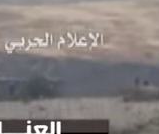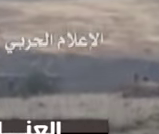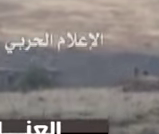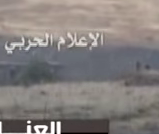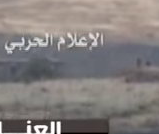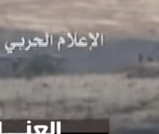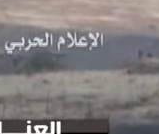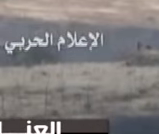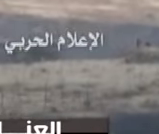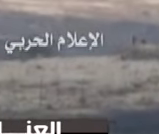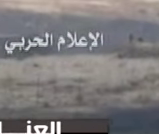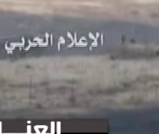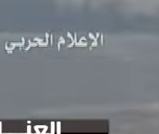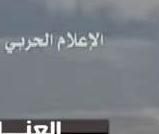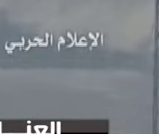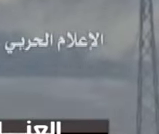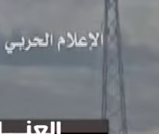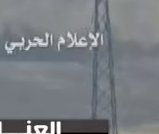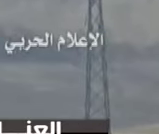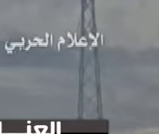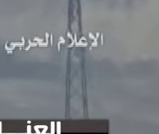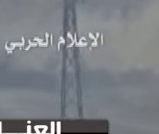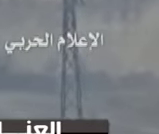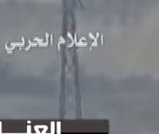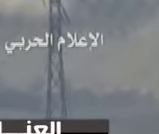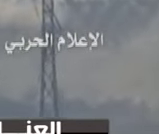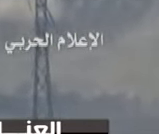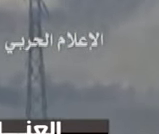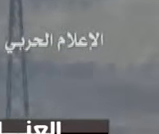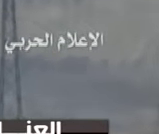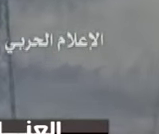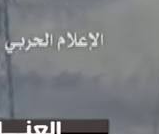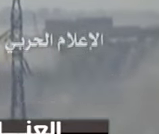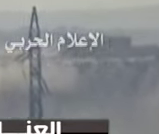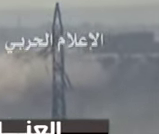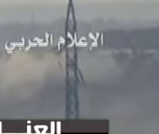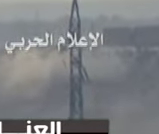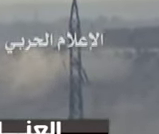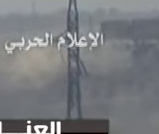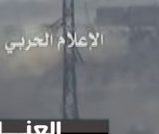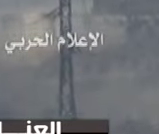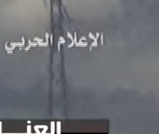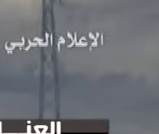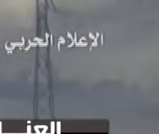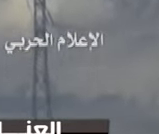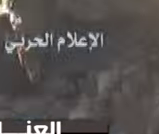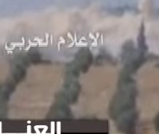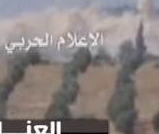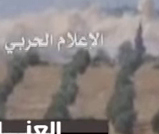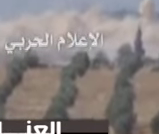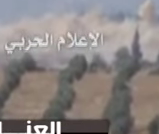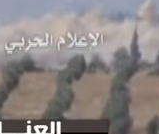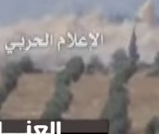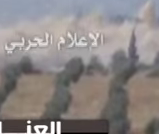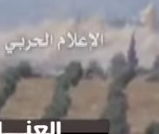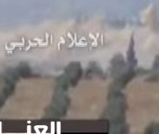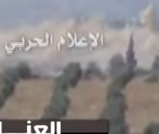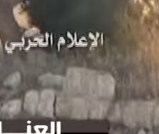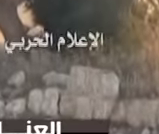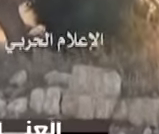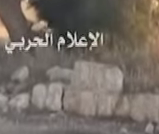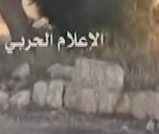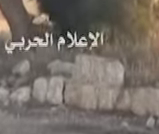واشنطن وموسكو تقرران تمديد سريان الهدنة في كل من حلب واللاذقية في انتظار احترام شامل لوقف الأعمال القتالية